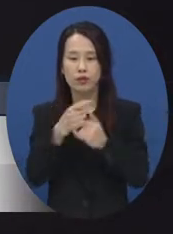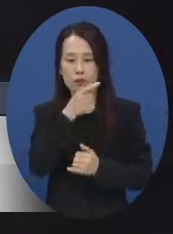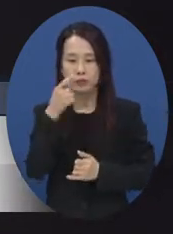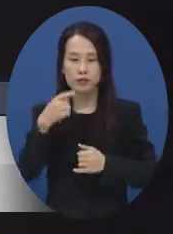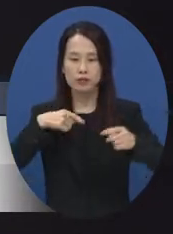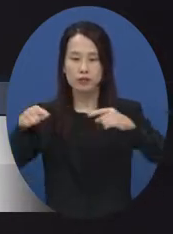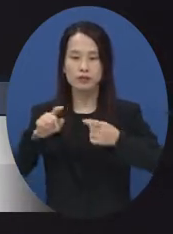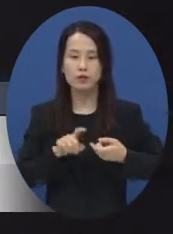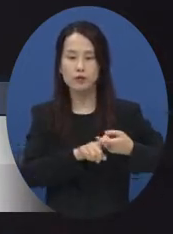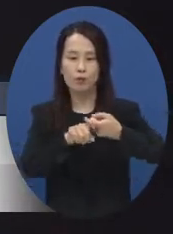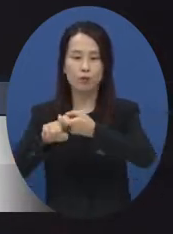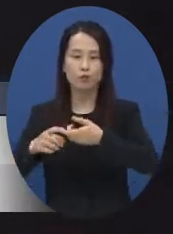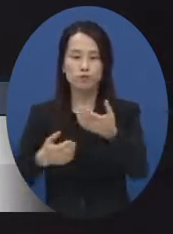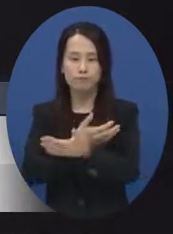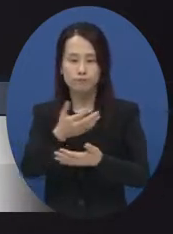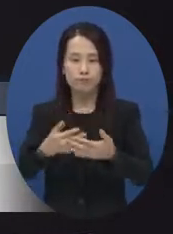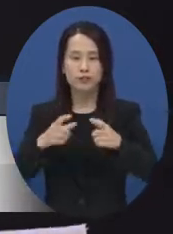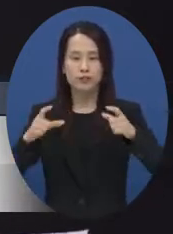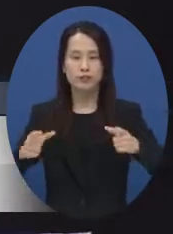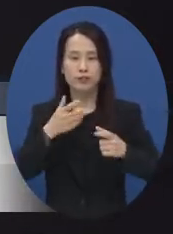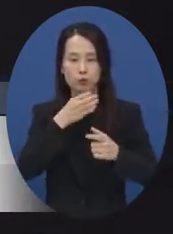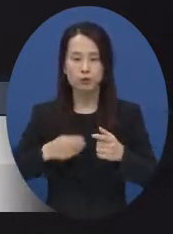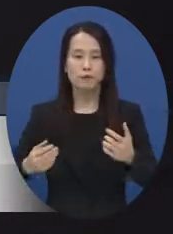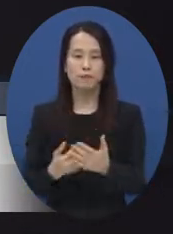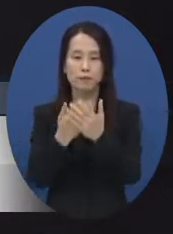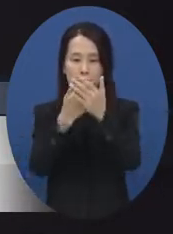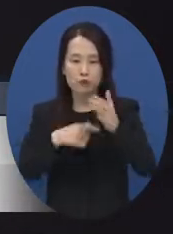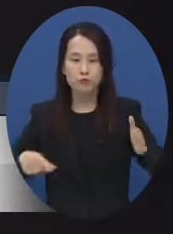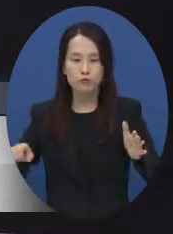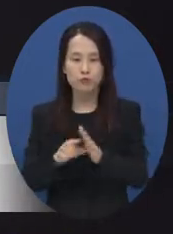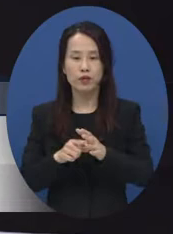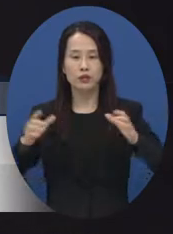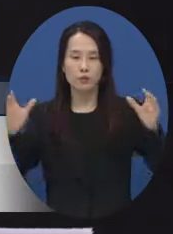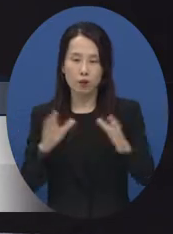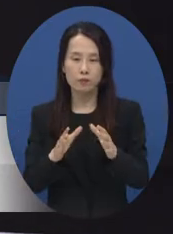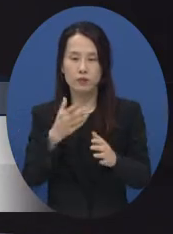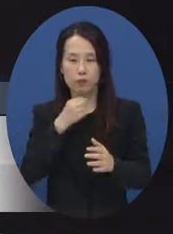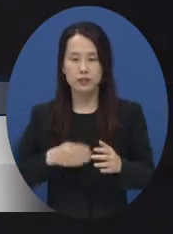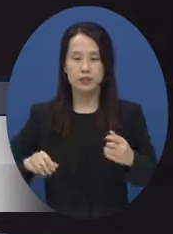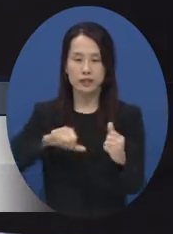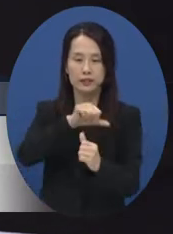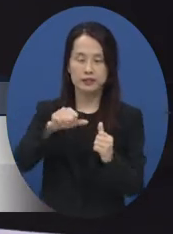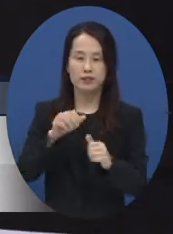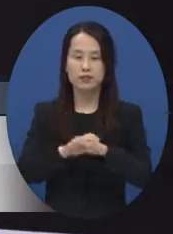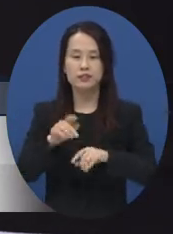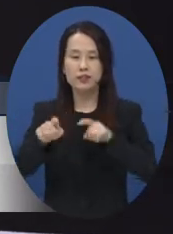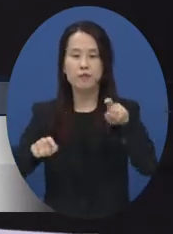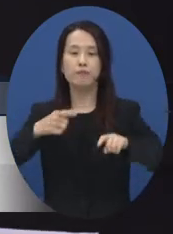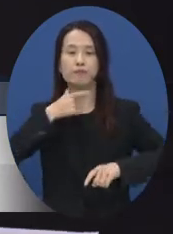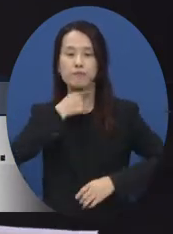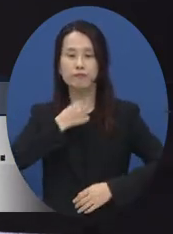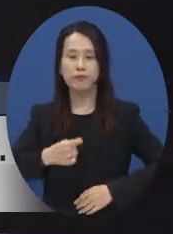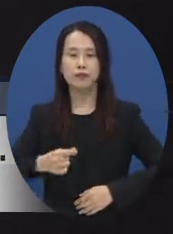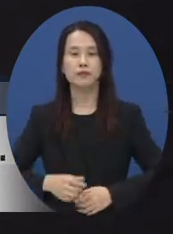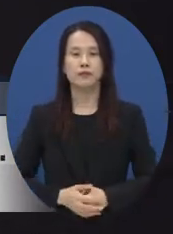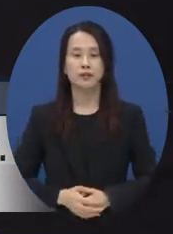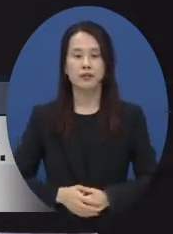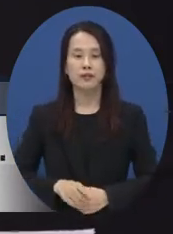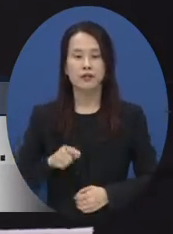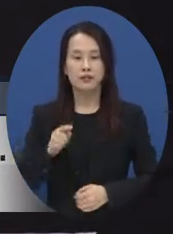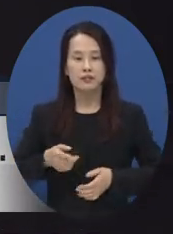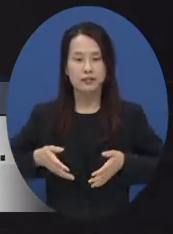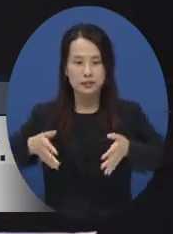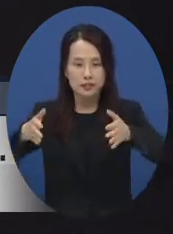사회보장 정책을 공유하고 지역복지 활성화를 위한 종합적 복지 행정을 실현하고자 합니다. 그